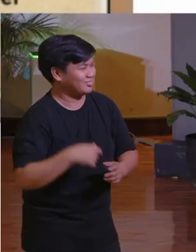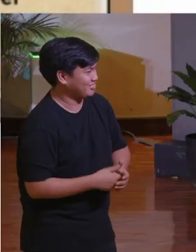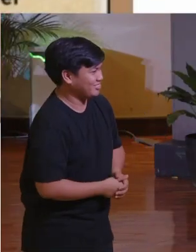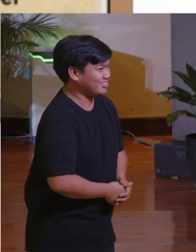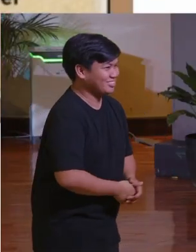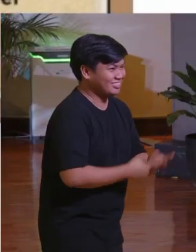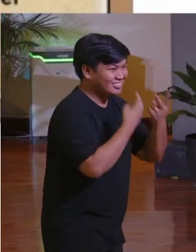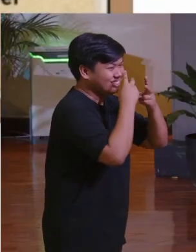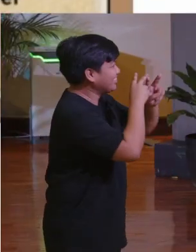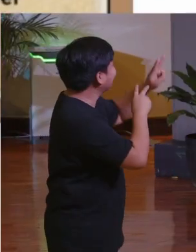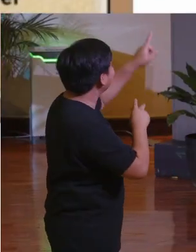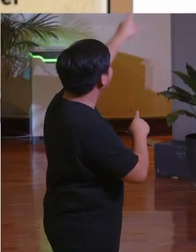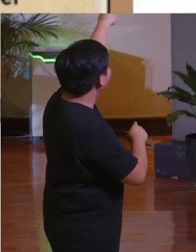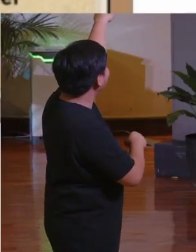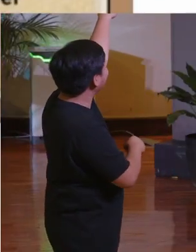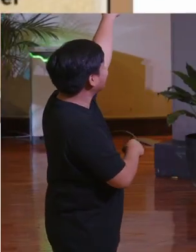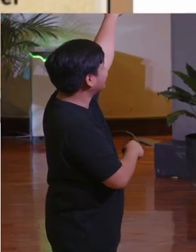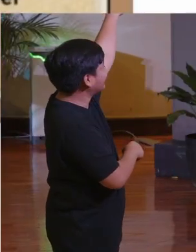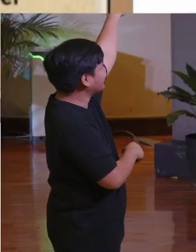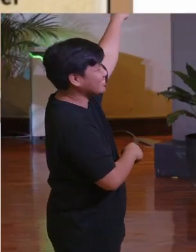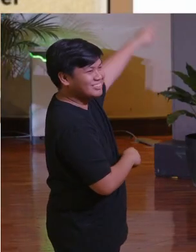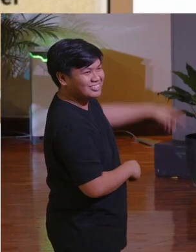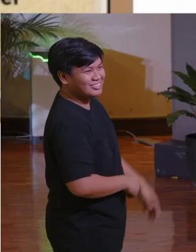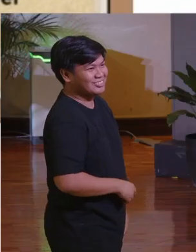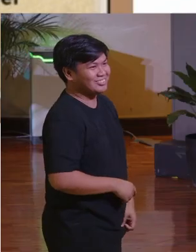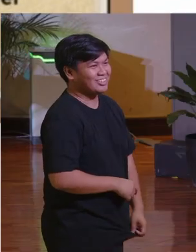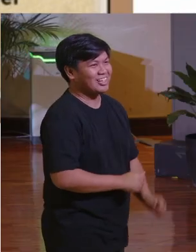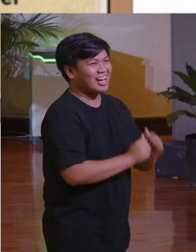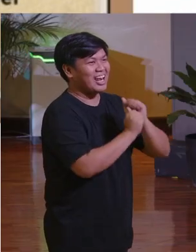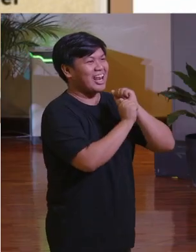Yun. Okay.